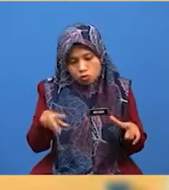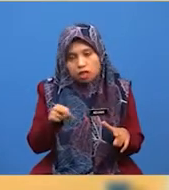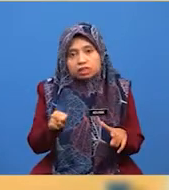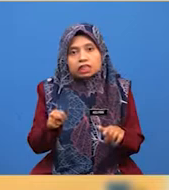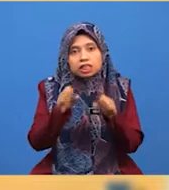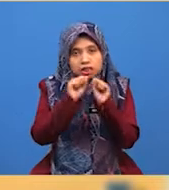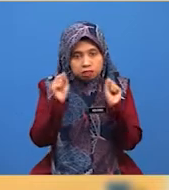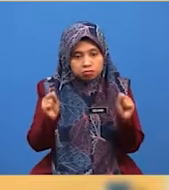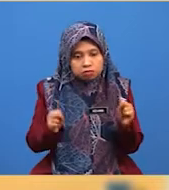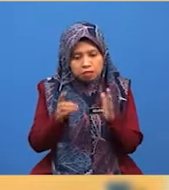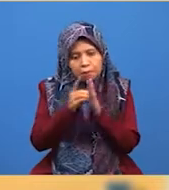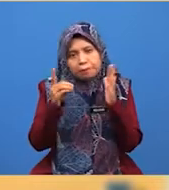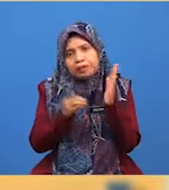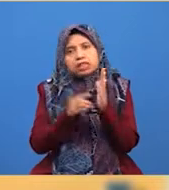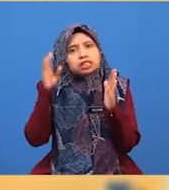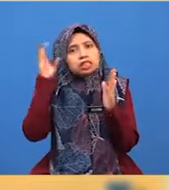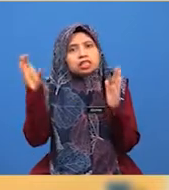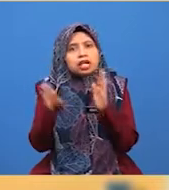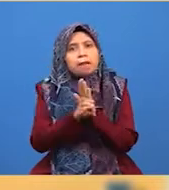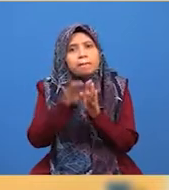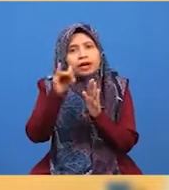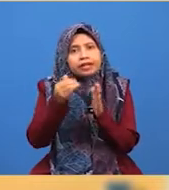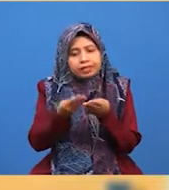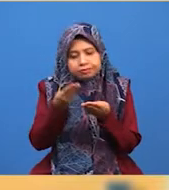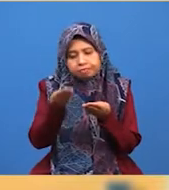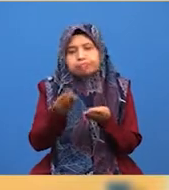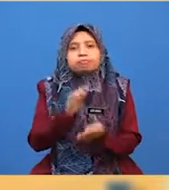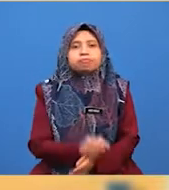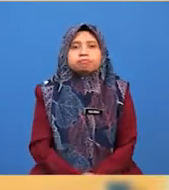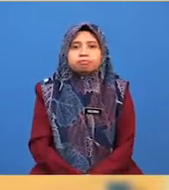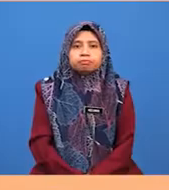subjek berdasarkan gambar yang diberi.